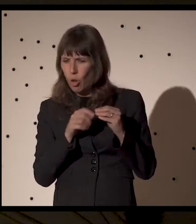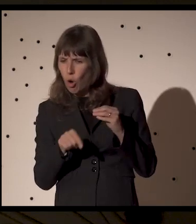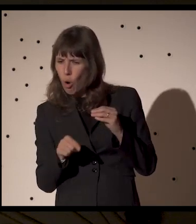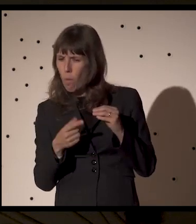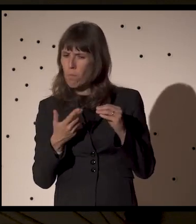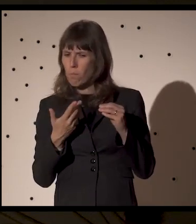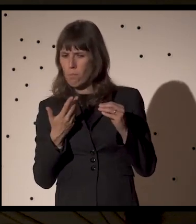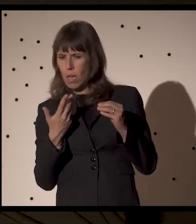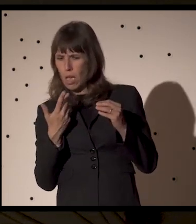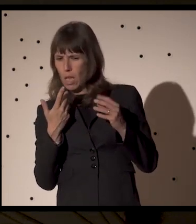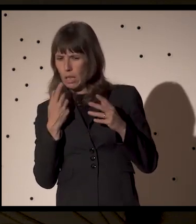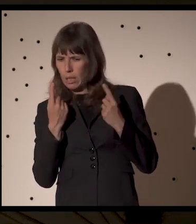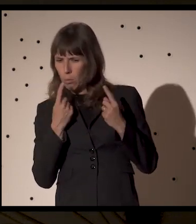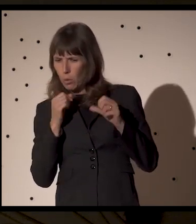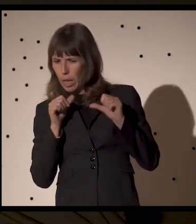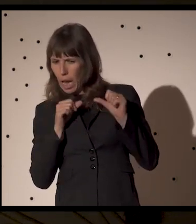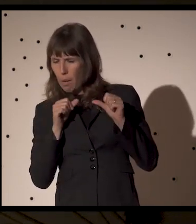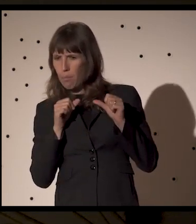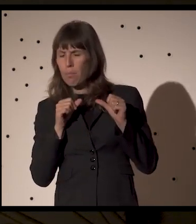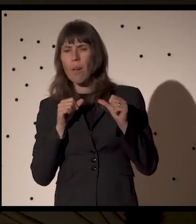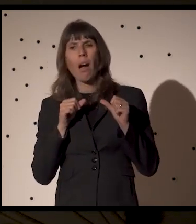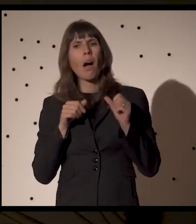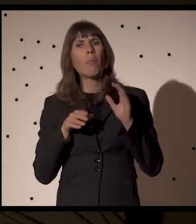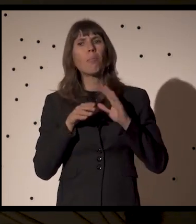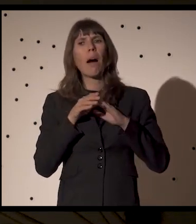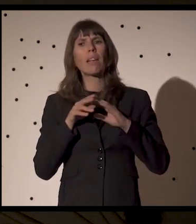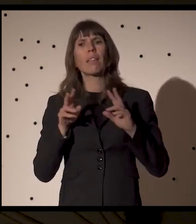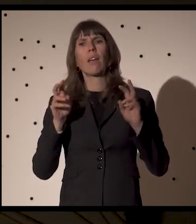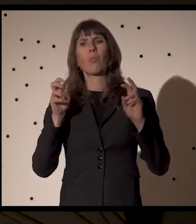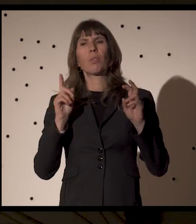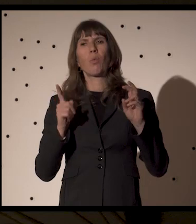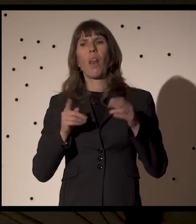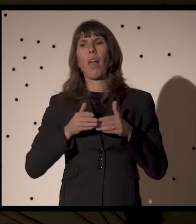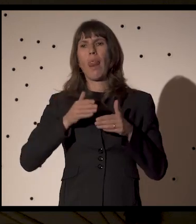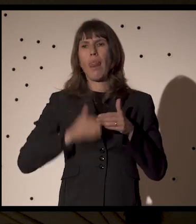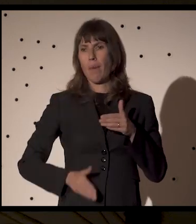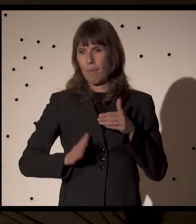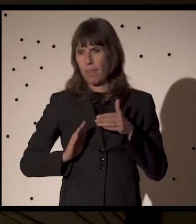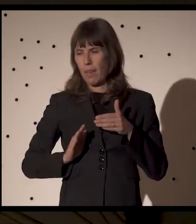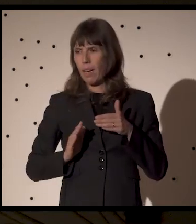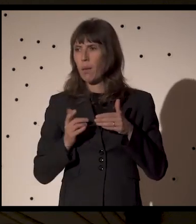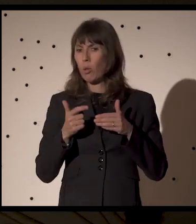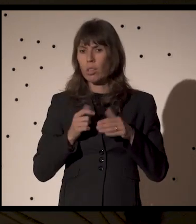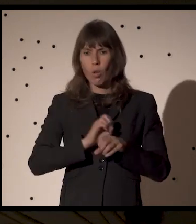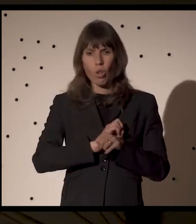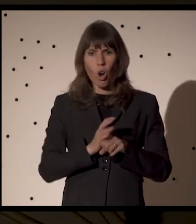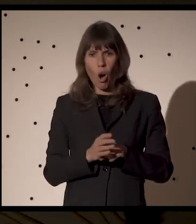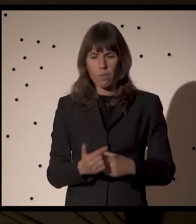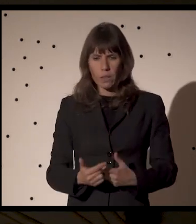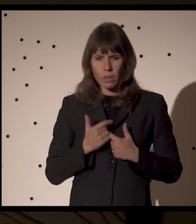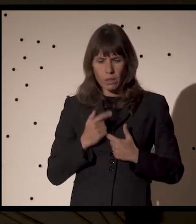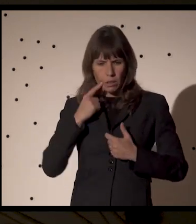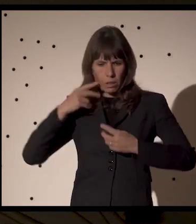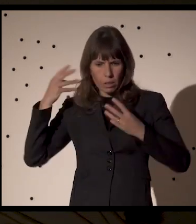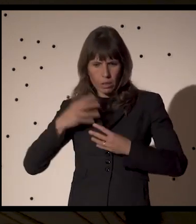il codice ha indotto a riflettere Sul rapporto tra aperto e chiuso alla linea di confine tra